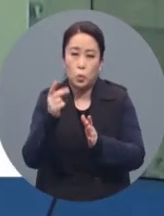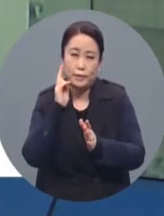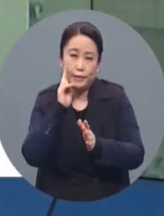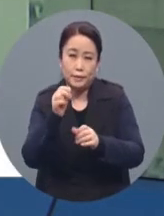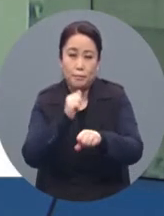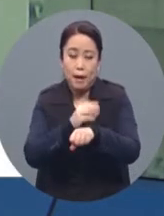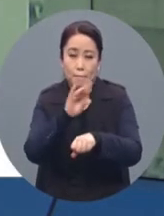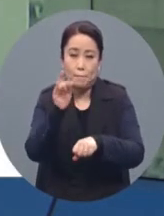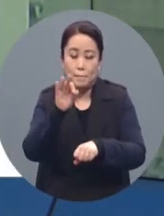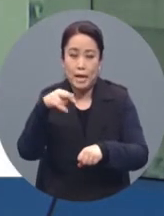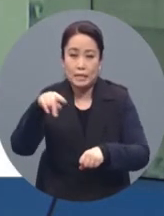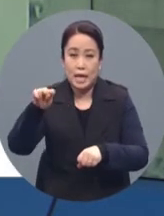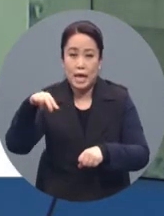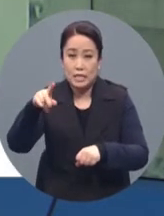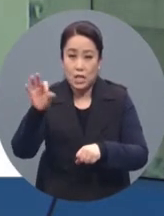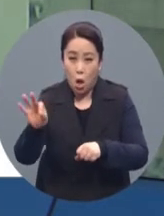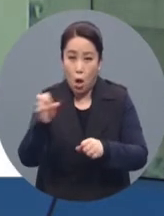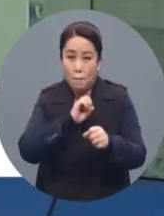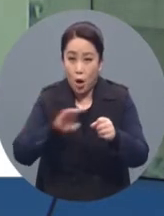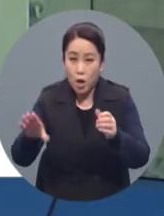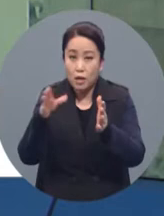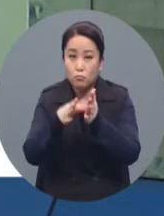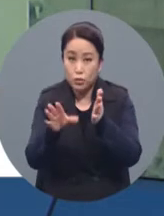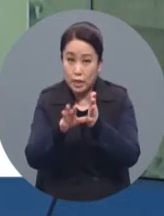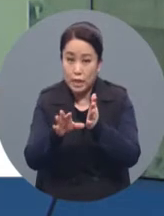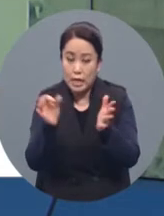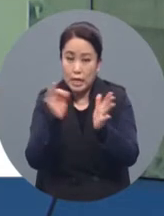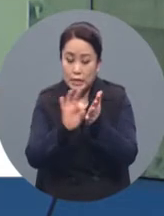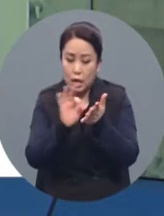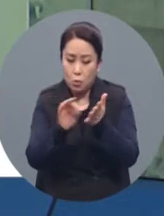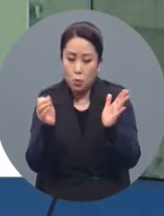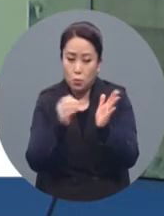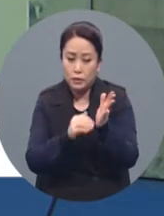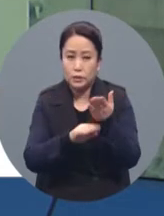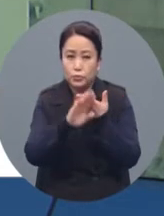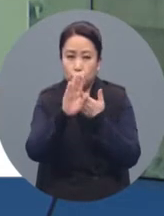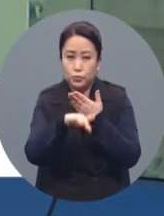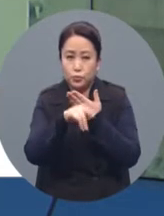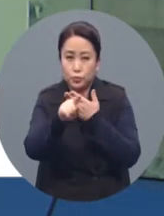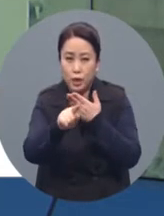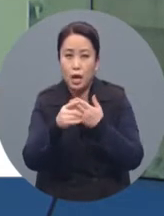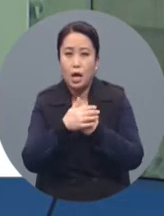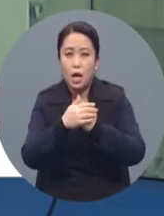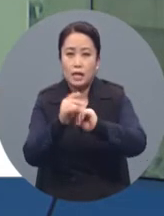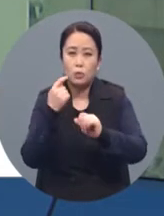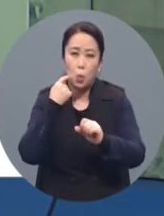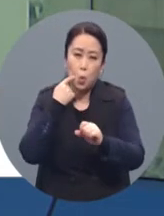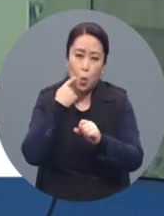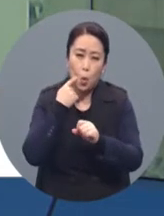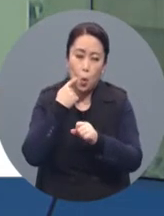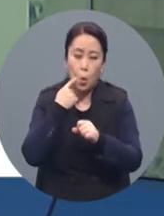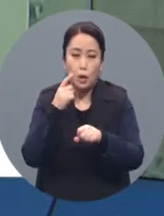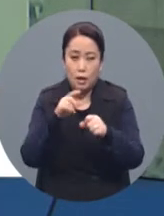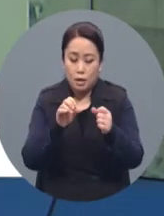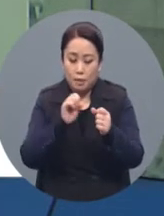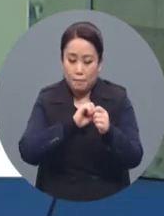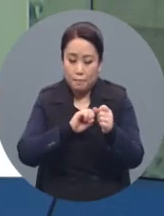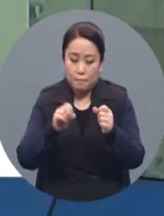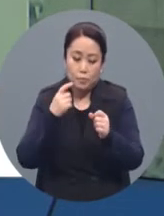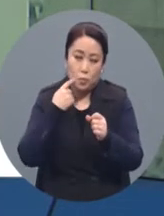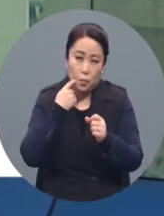핵연료 는 그 독성을 읽기 까지 무려 20만 년이 걸립니다 완전한 정리 많이 해결책이 지만 지금은